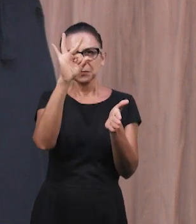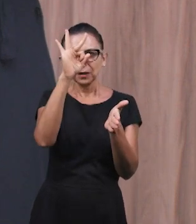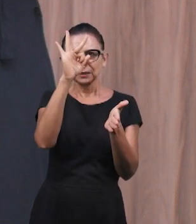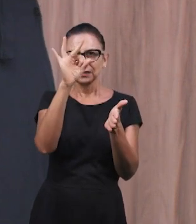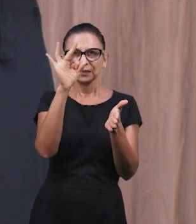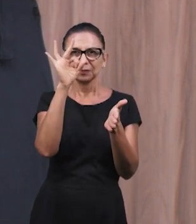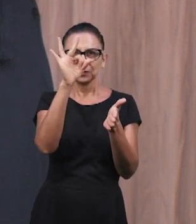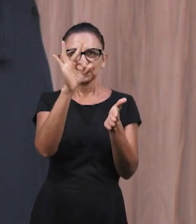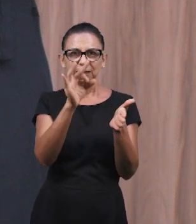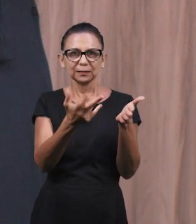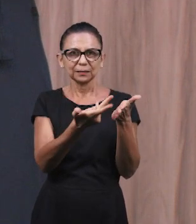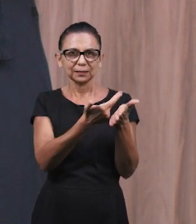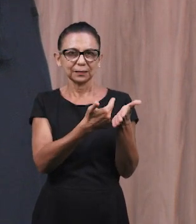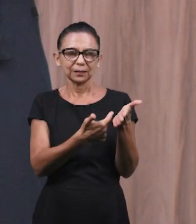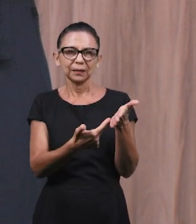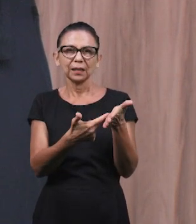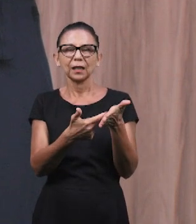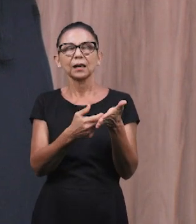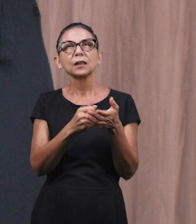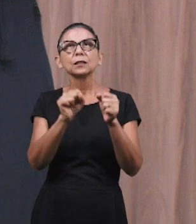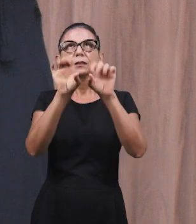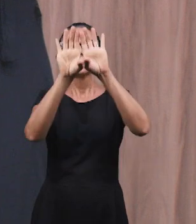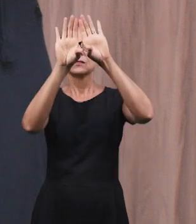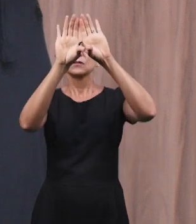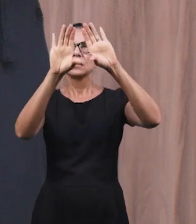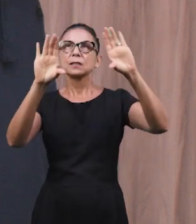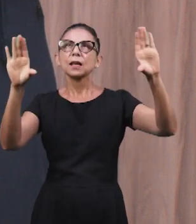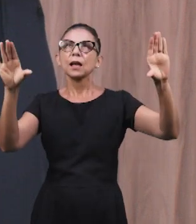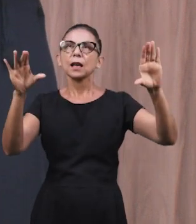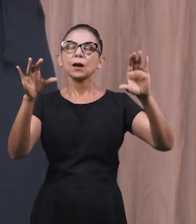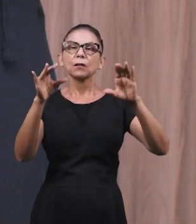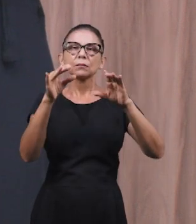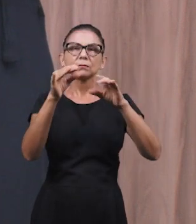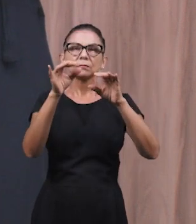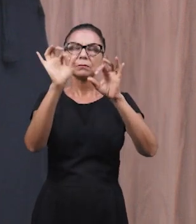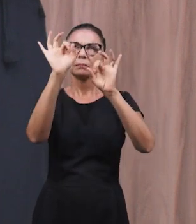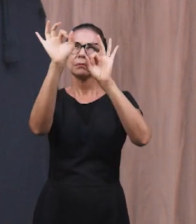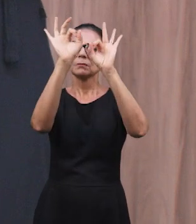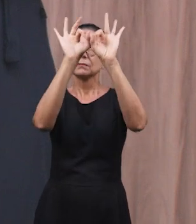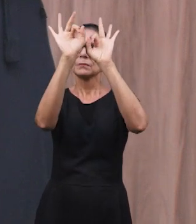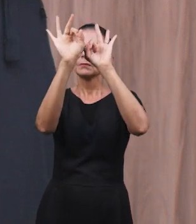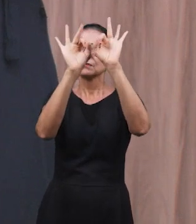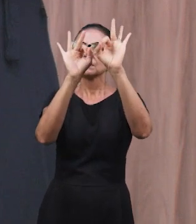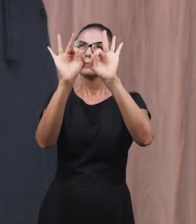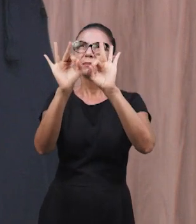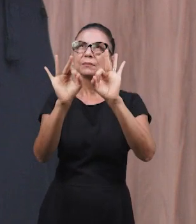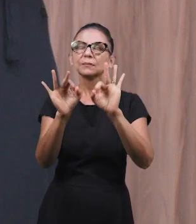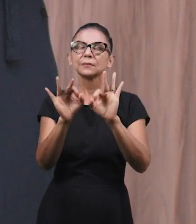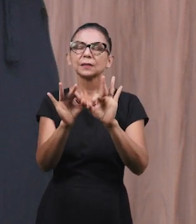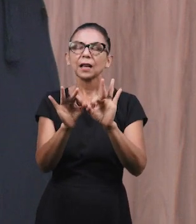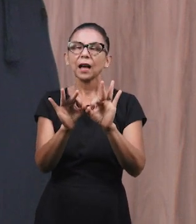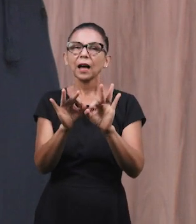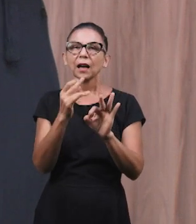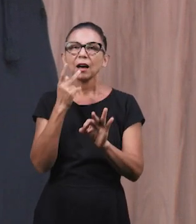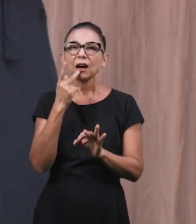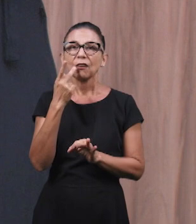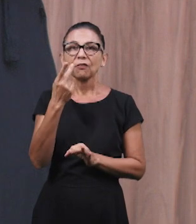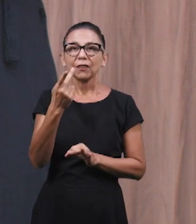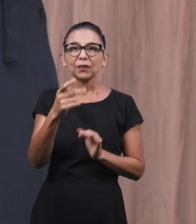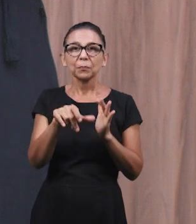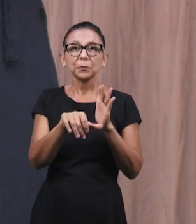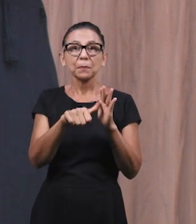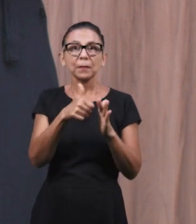ciel. Et quand on lui a demandé qu'est-ce que c'est ces petites boules, pour la première fois, elle a dit le mot